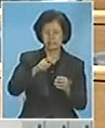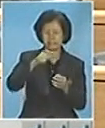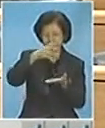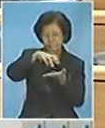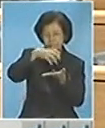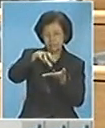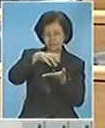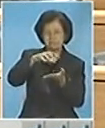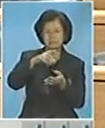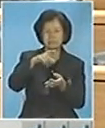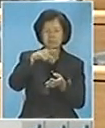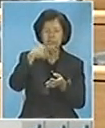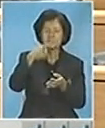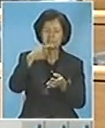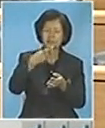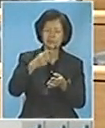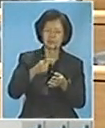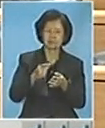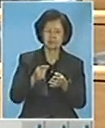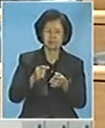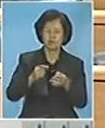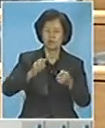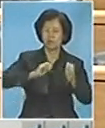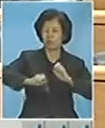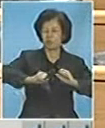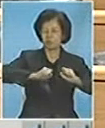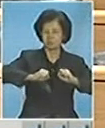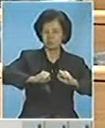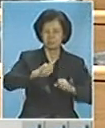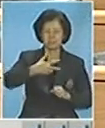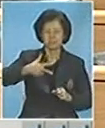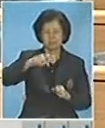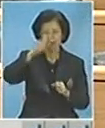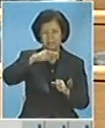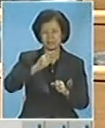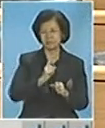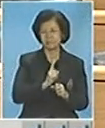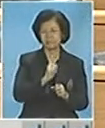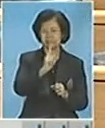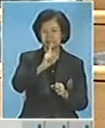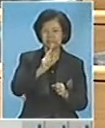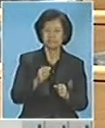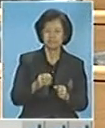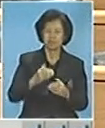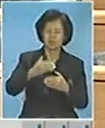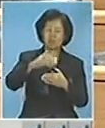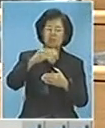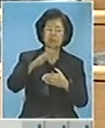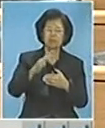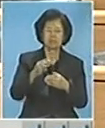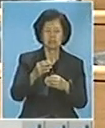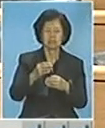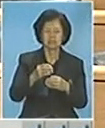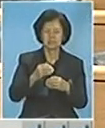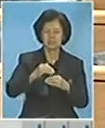ากล่าวสก้อยภาษาไทยเอกลักษณ์จะเลิศลอยนอกกรอบหน่อยภาษาไ